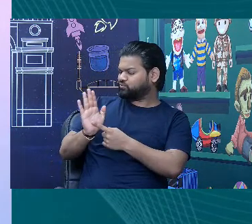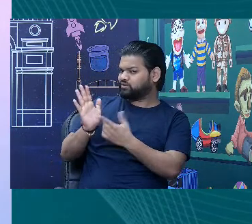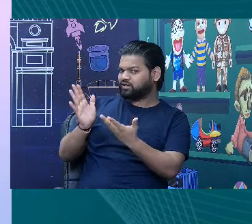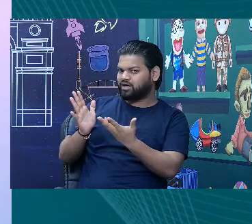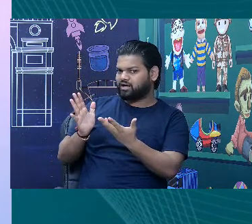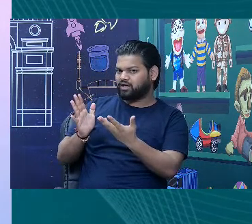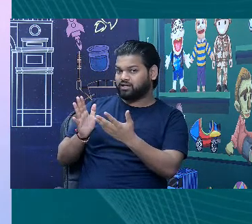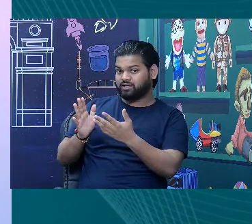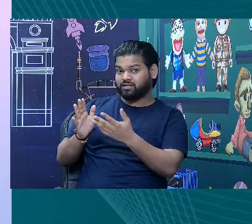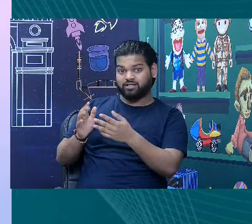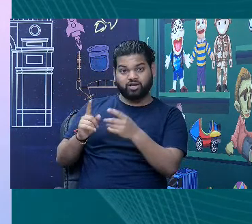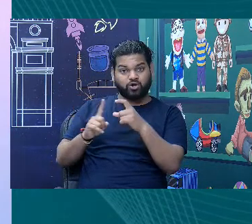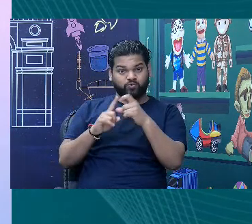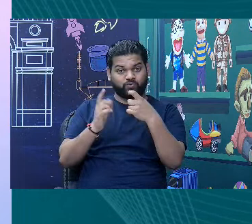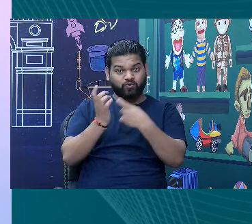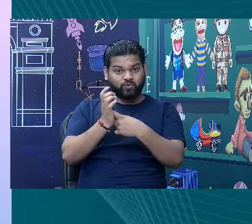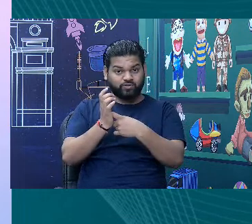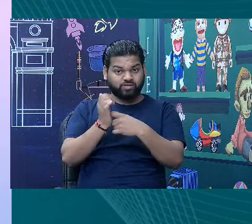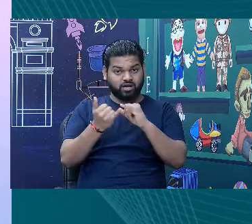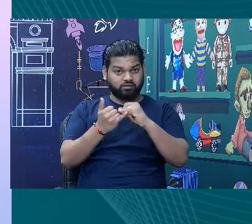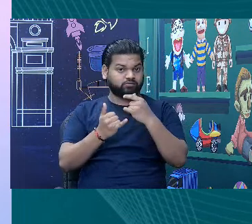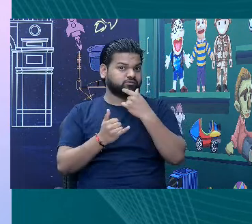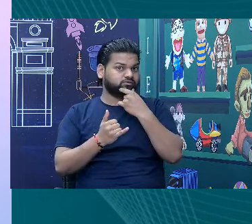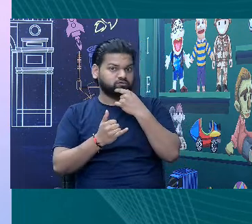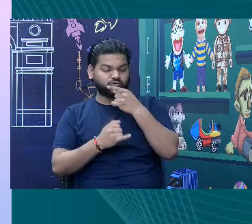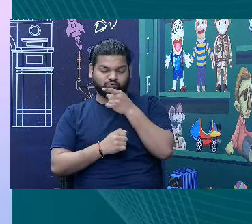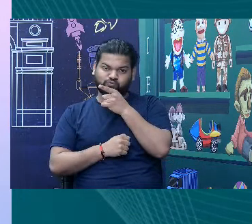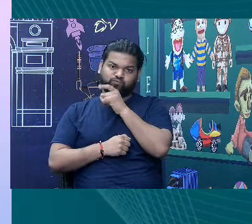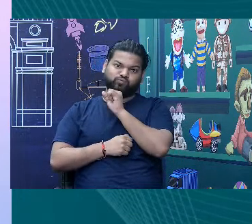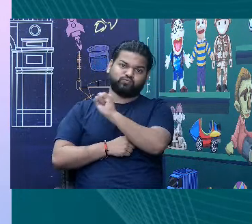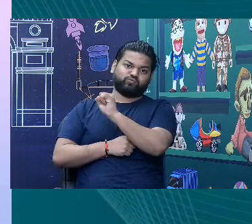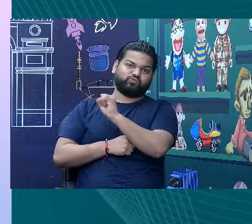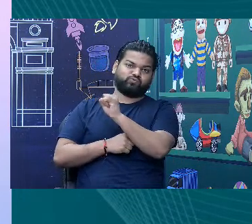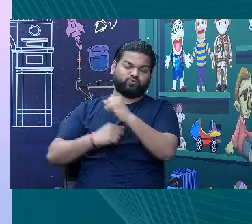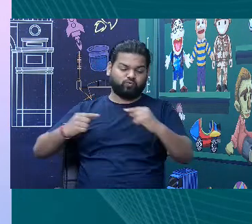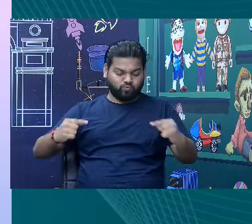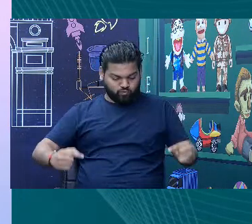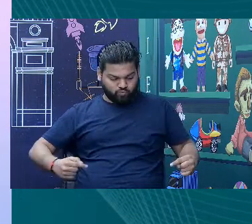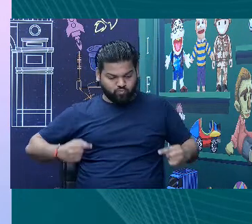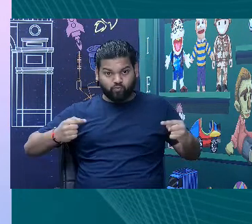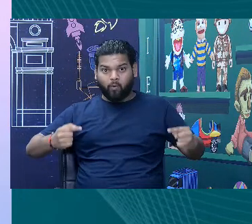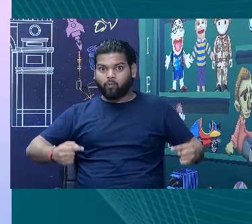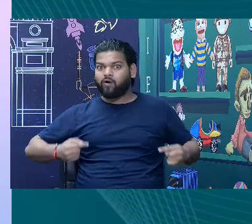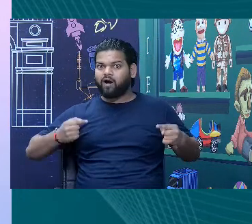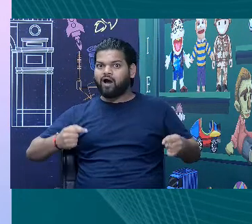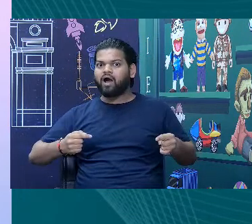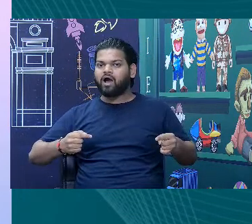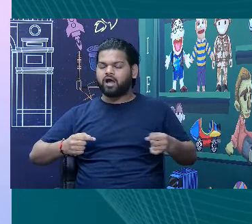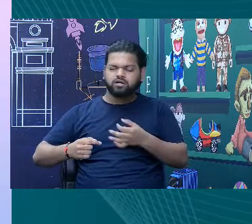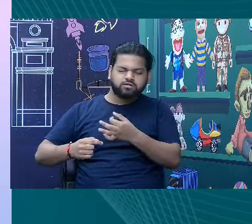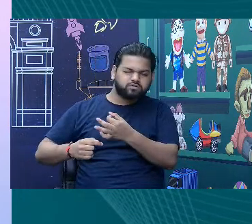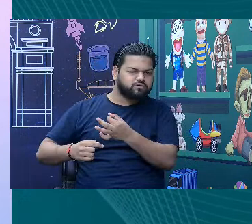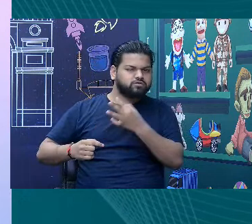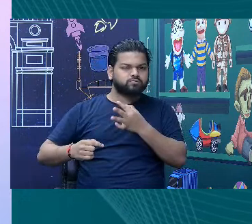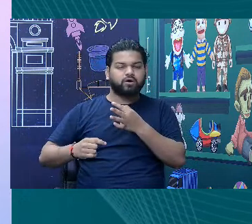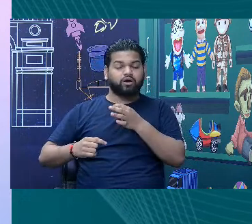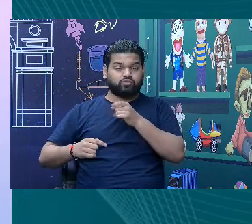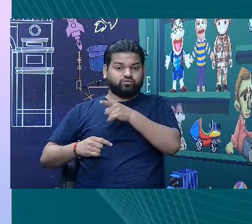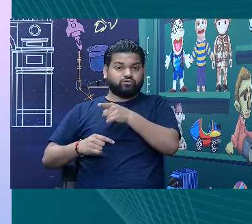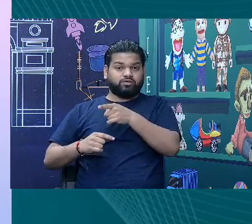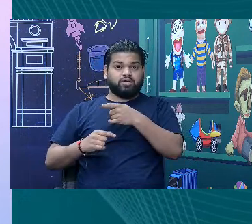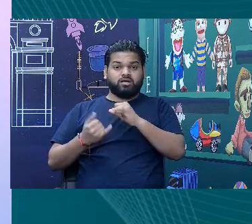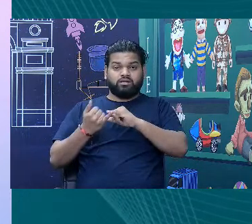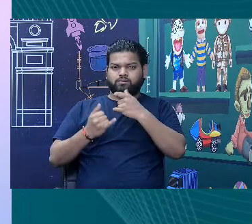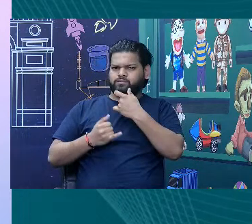डॉक्टर हॉकिंग का व्हीलचेयर है. नाउ दिस इज अ स्टेट ऑफ द आर्ट, customized to his needs,